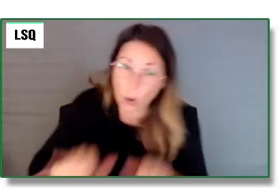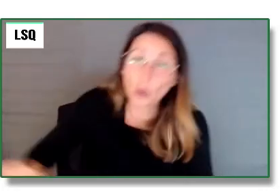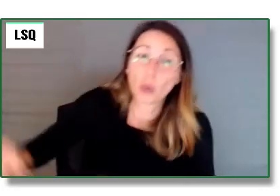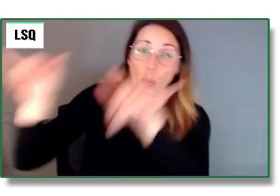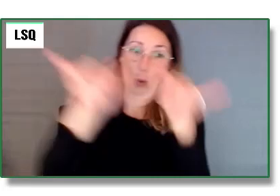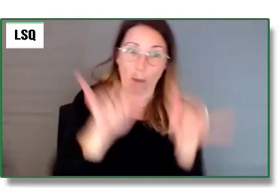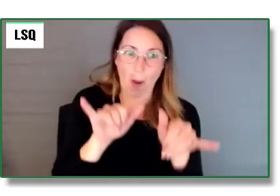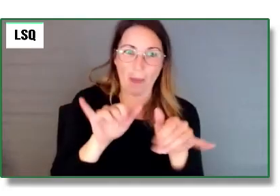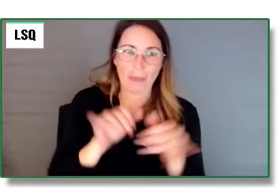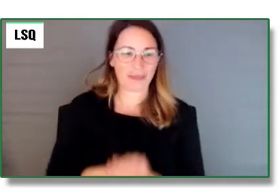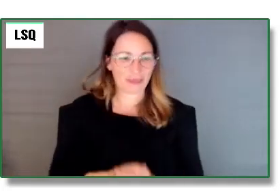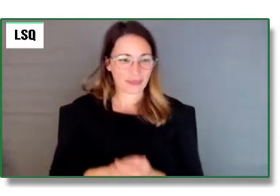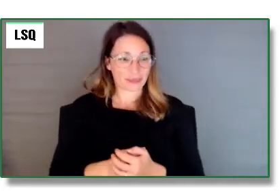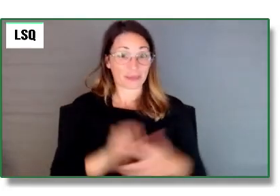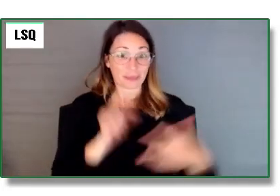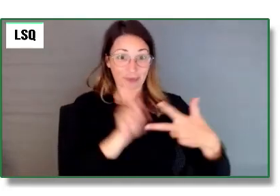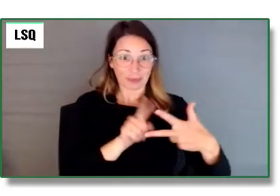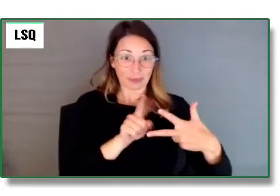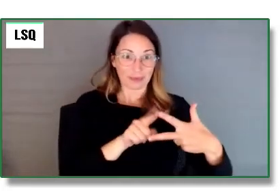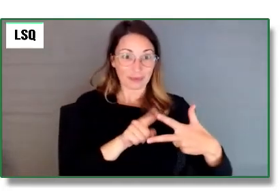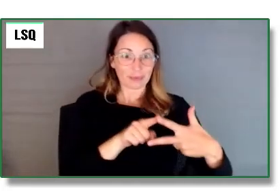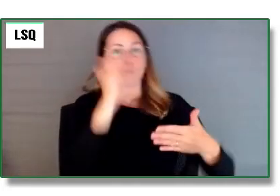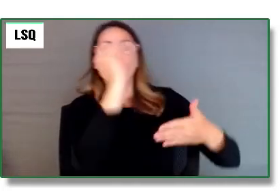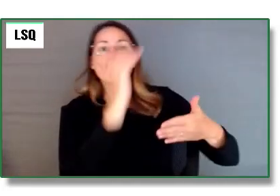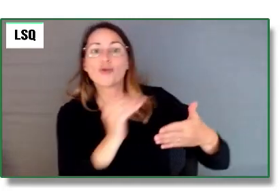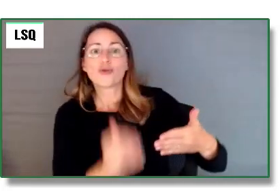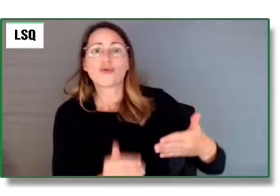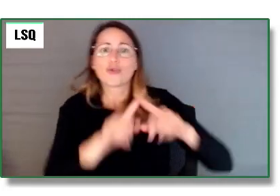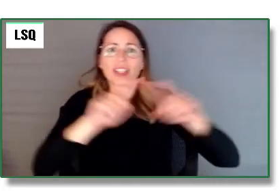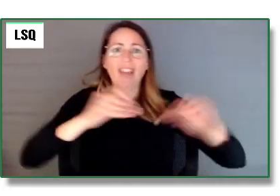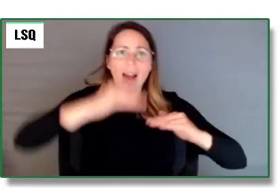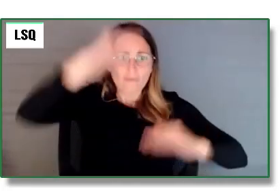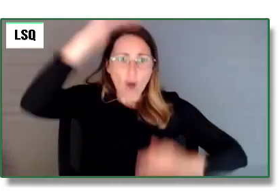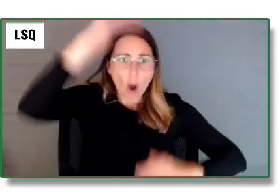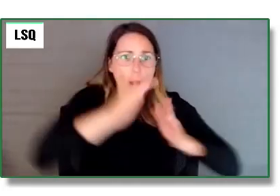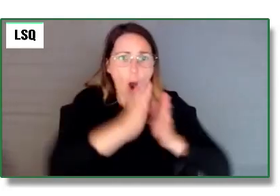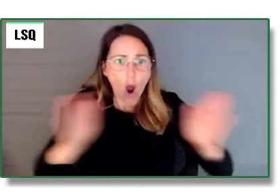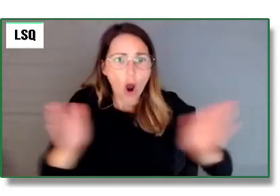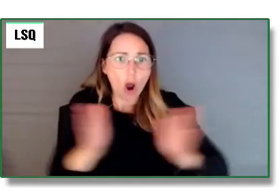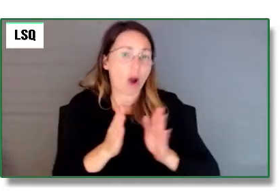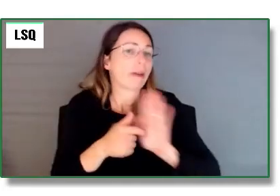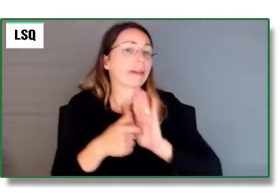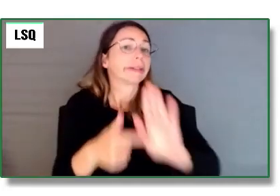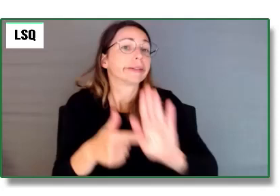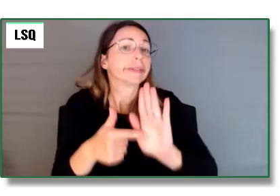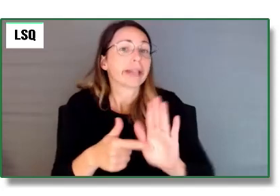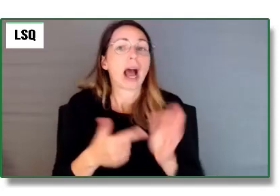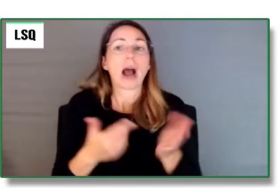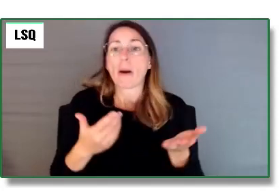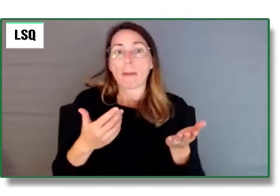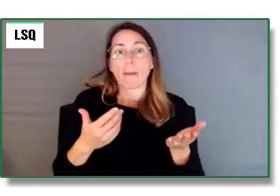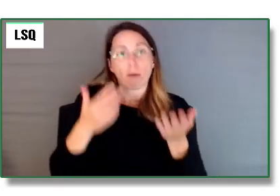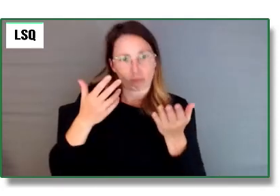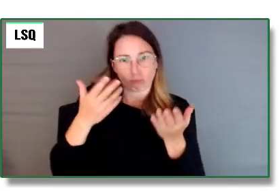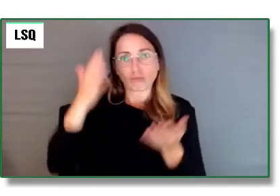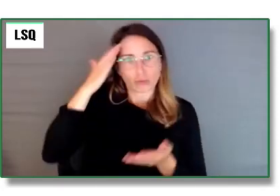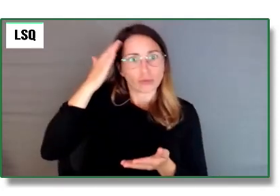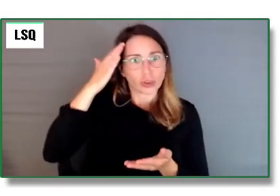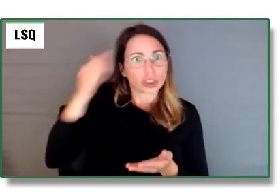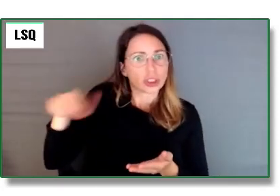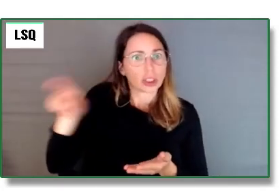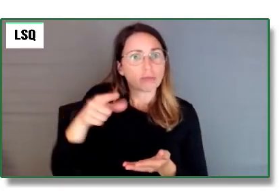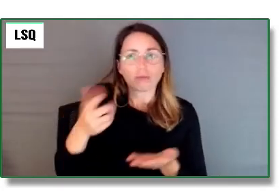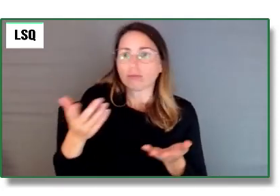2 présente des menus en plusieurs formats, reconnaissant que l'affichage des menus n'est peut-être pas très accessible et nous donne au moins 2